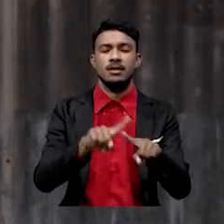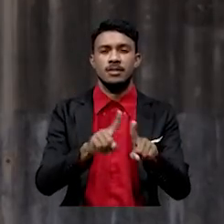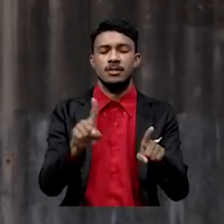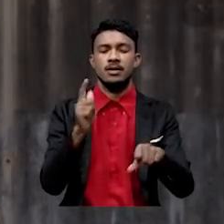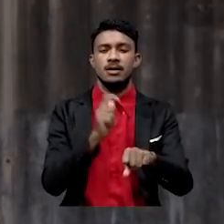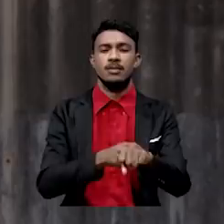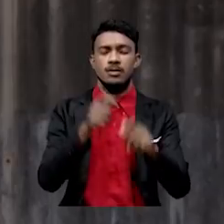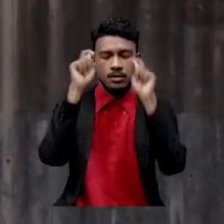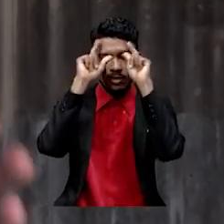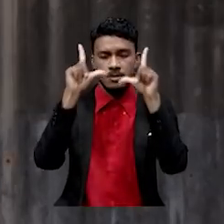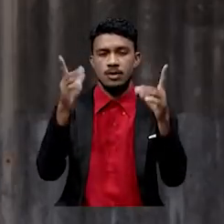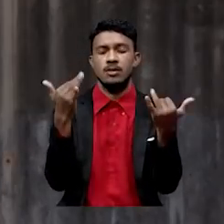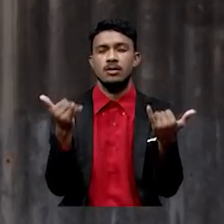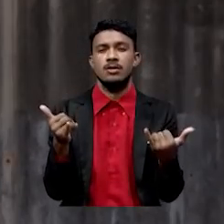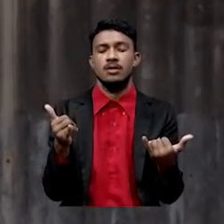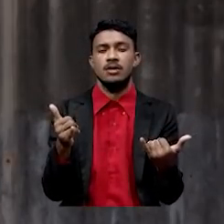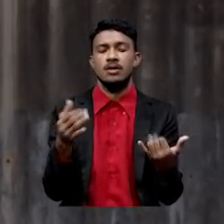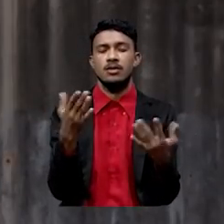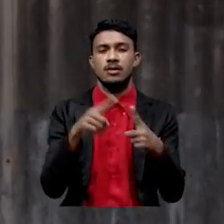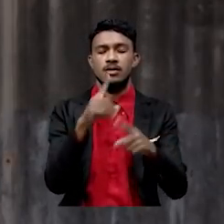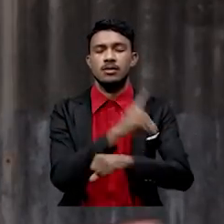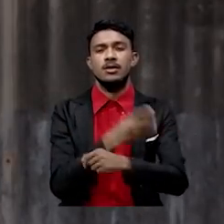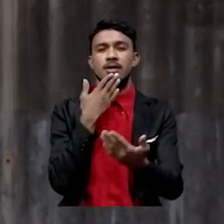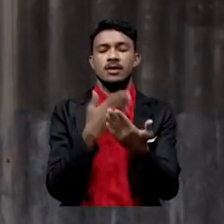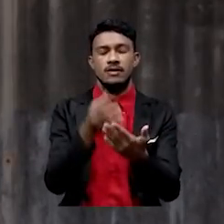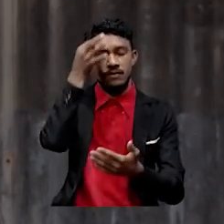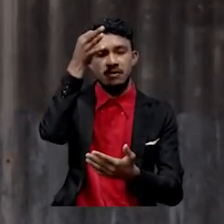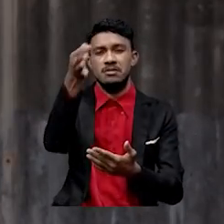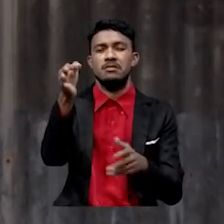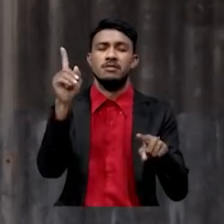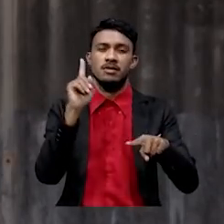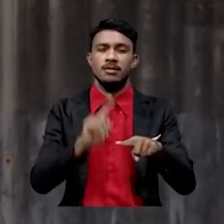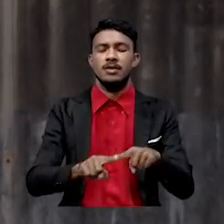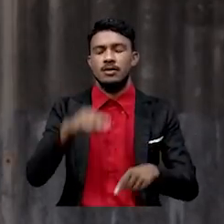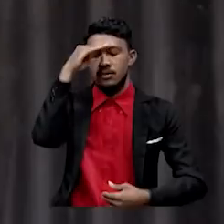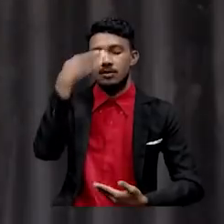ine ite dia ka ba baru aku masa ita mana pula sata ita nuwa bara-bara kita